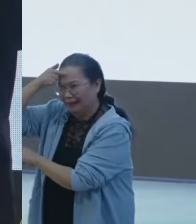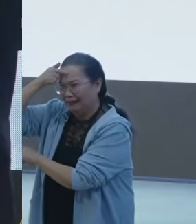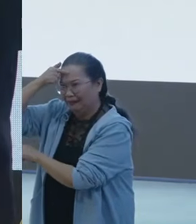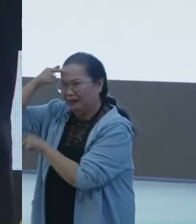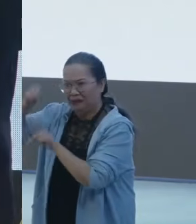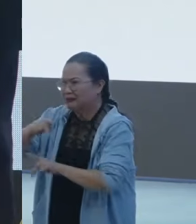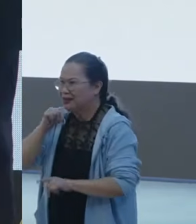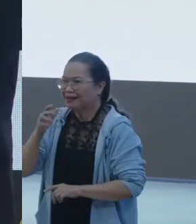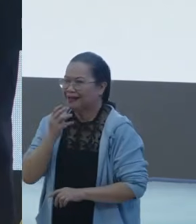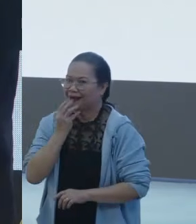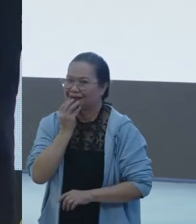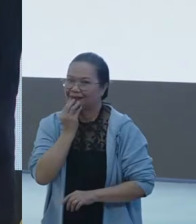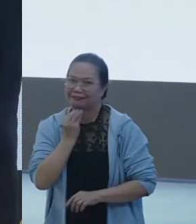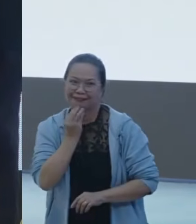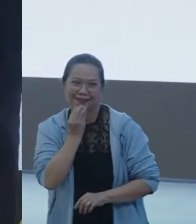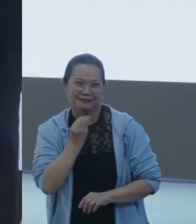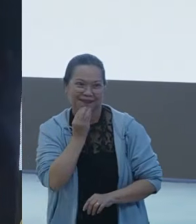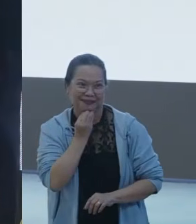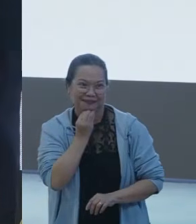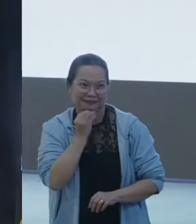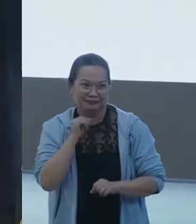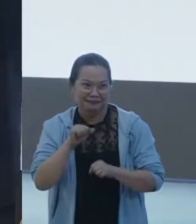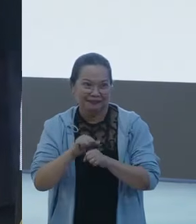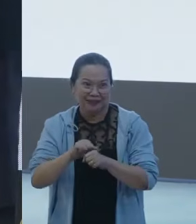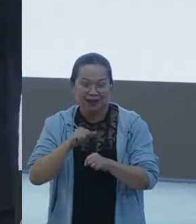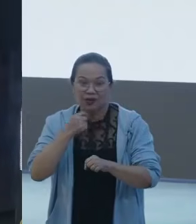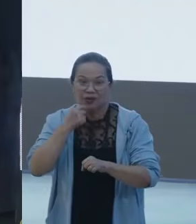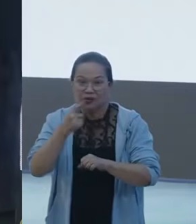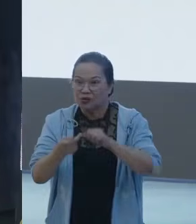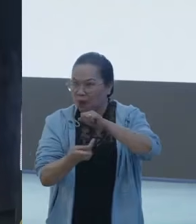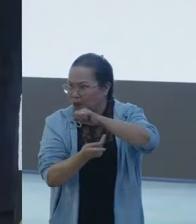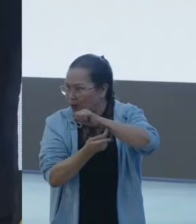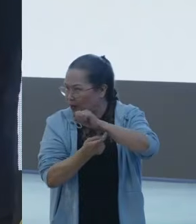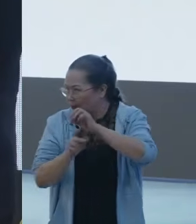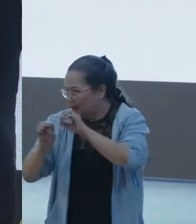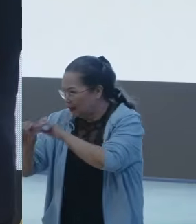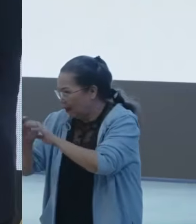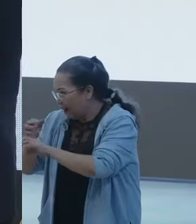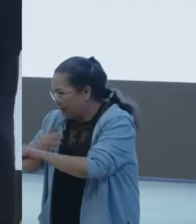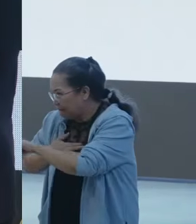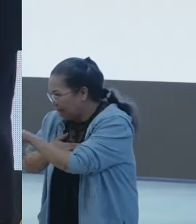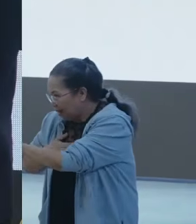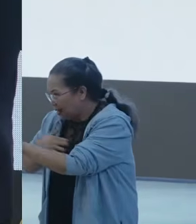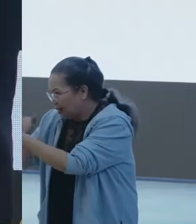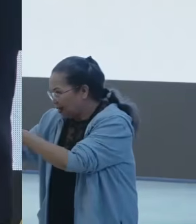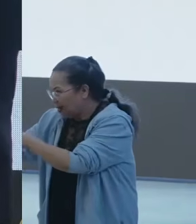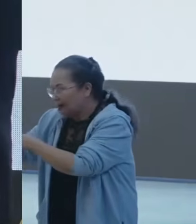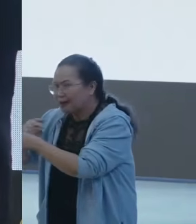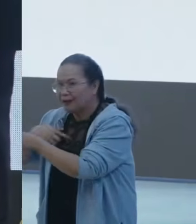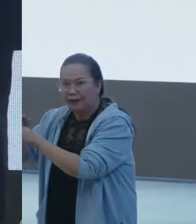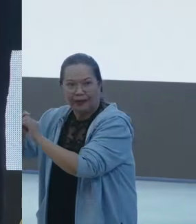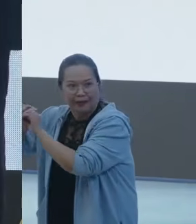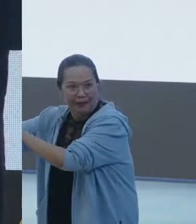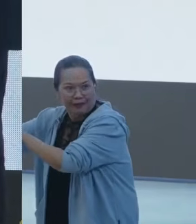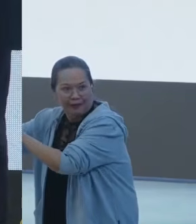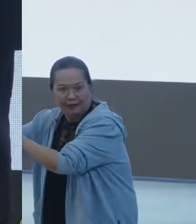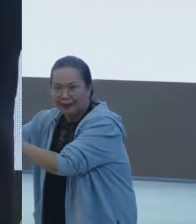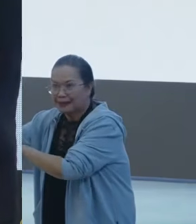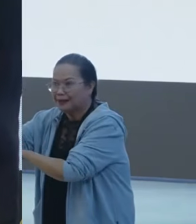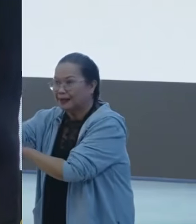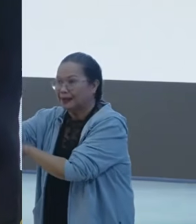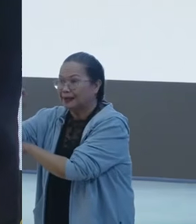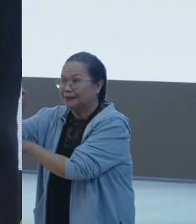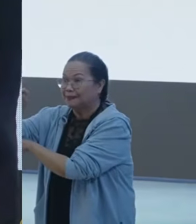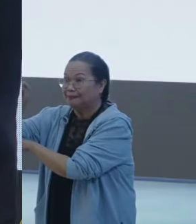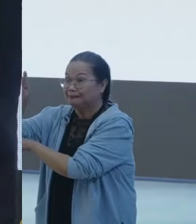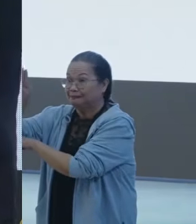sa pamamahayag ni Paul ng kanilang common faith. Sa Galatians 2:3, makikita natin yung pangalan ni Titus.